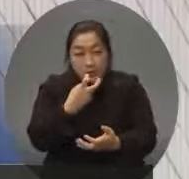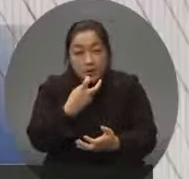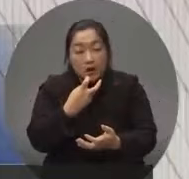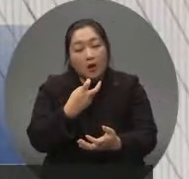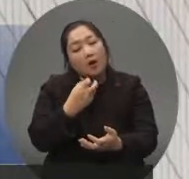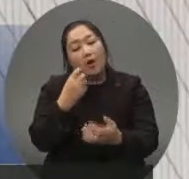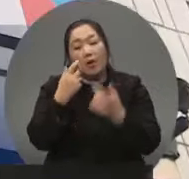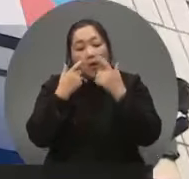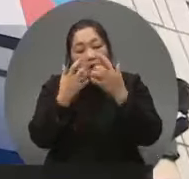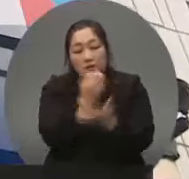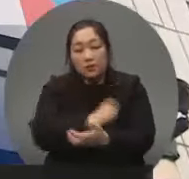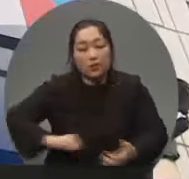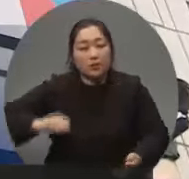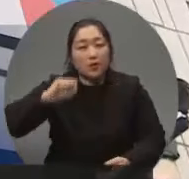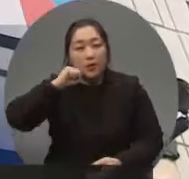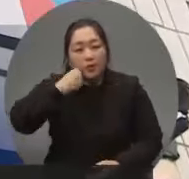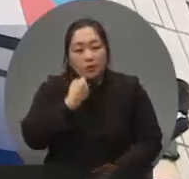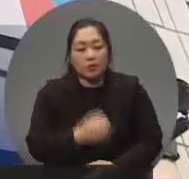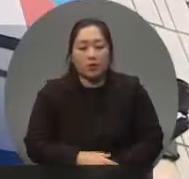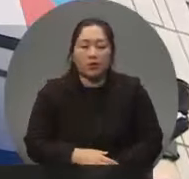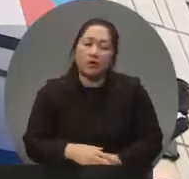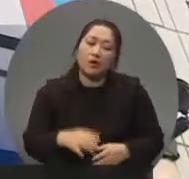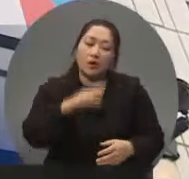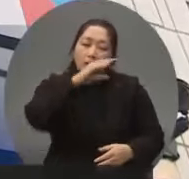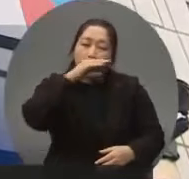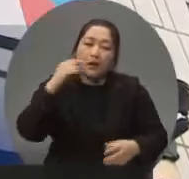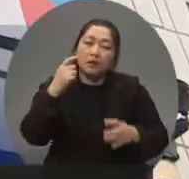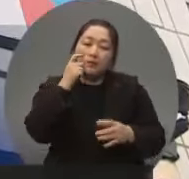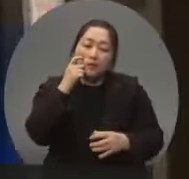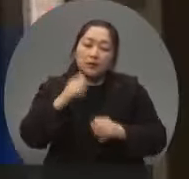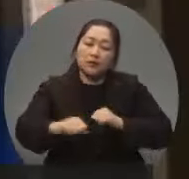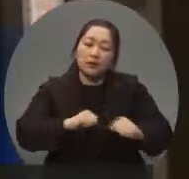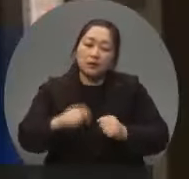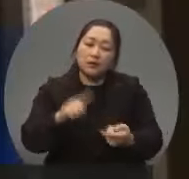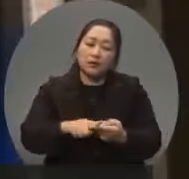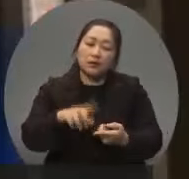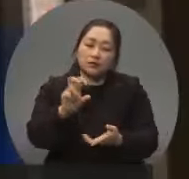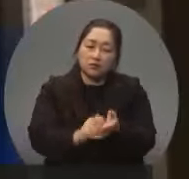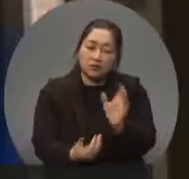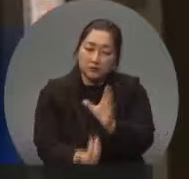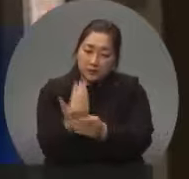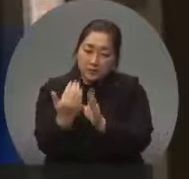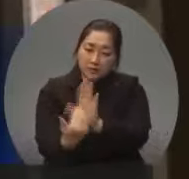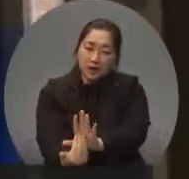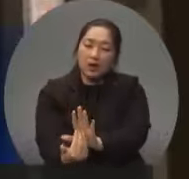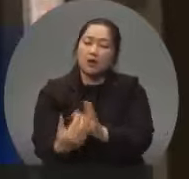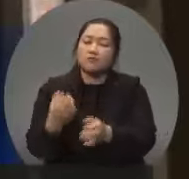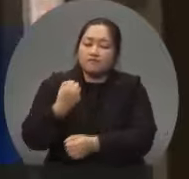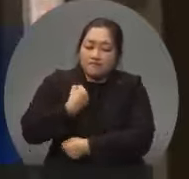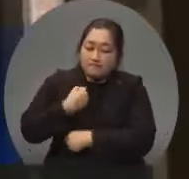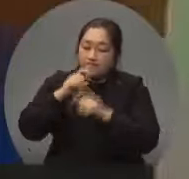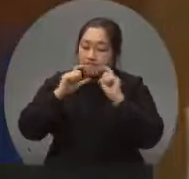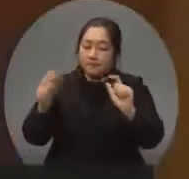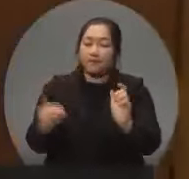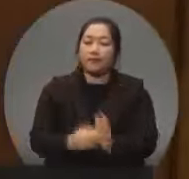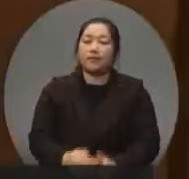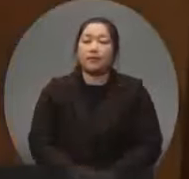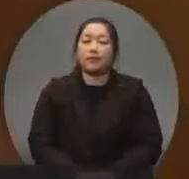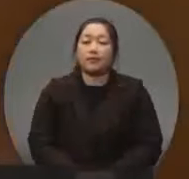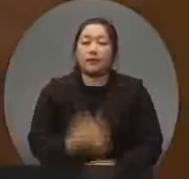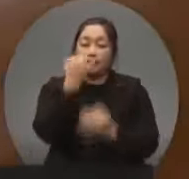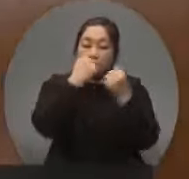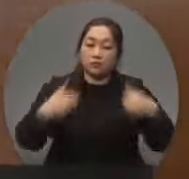보기는 어렵습니다 다만 일부 부적절한 처사에 대해서는 재발 방지 차원에서 강력한 주의조치를 취했습니다 충북